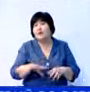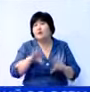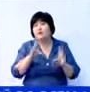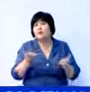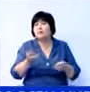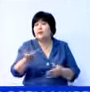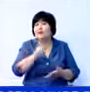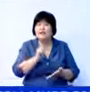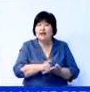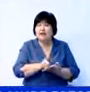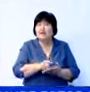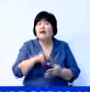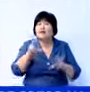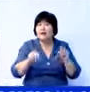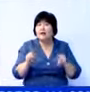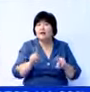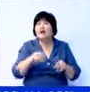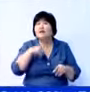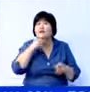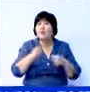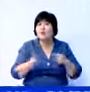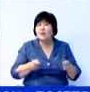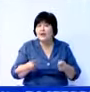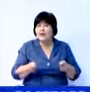мы должны надеяться на соблюдение